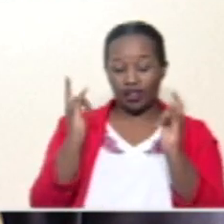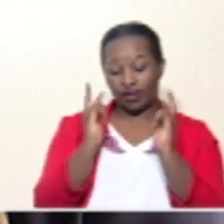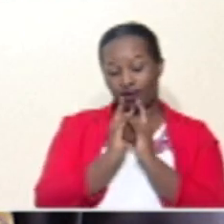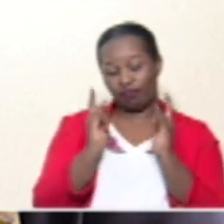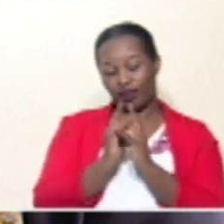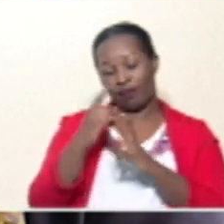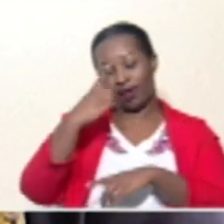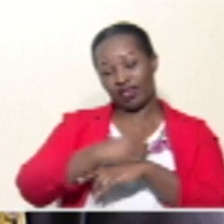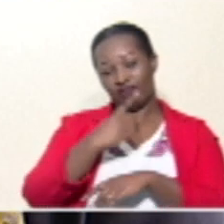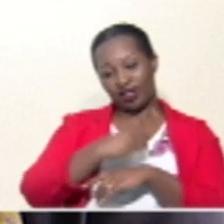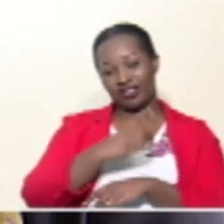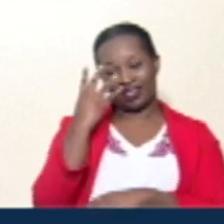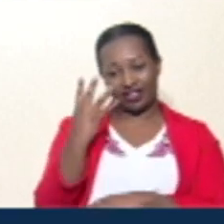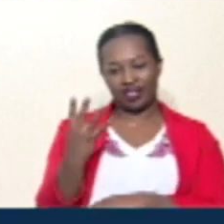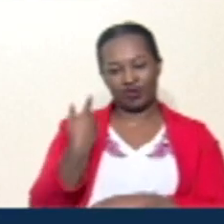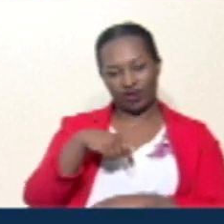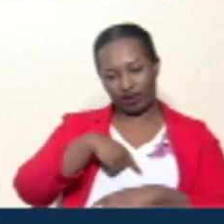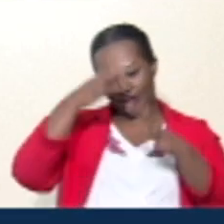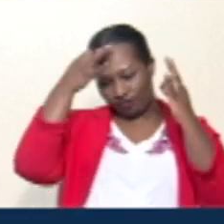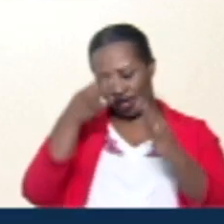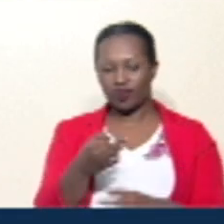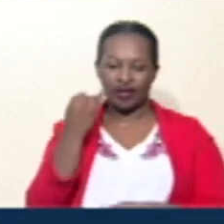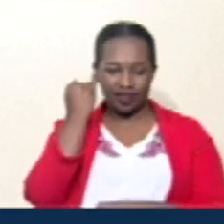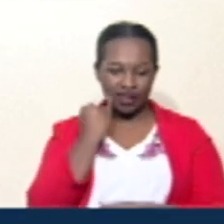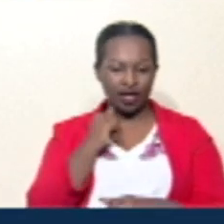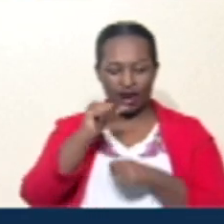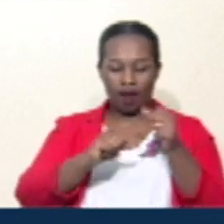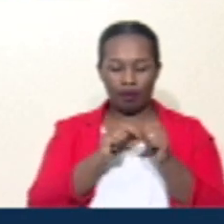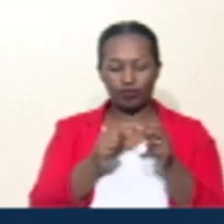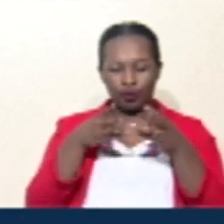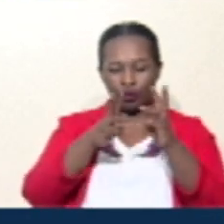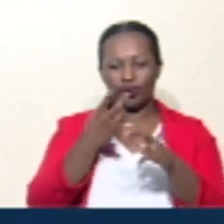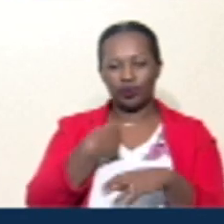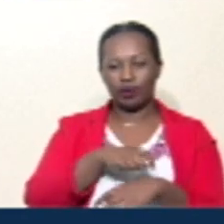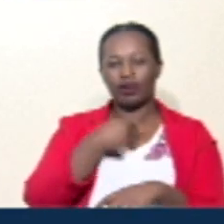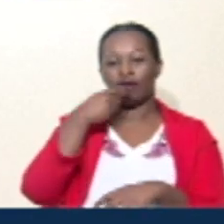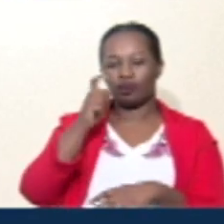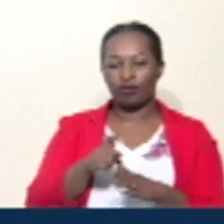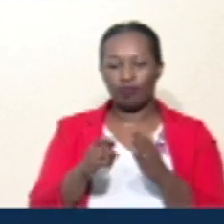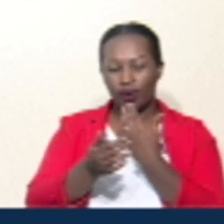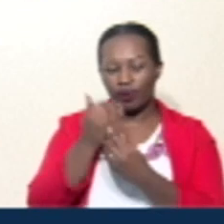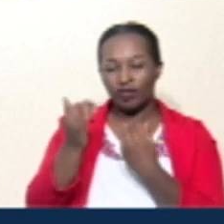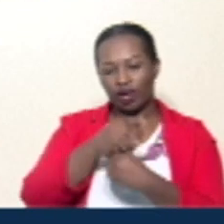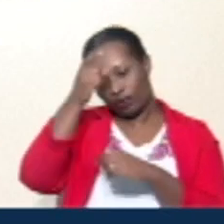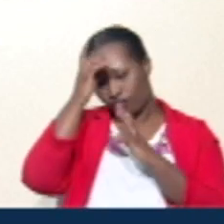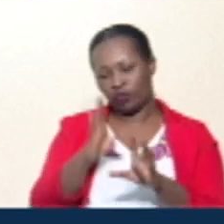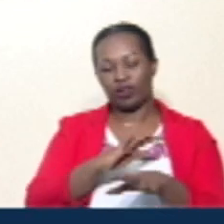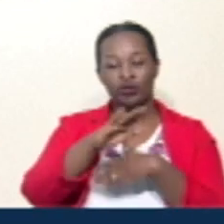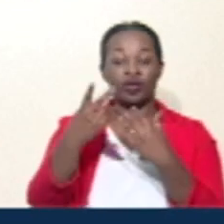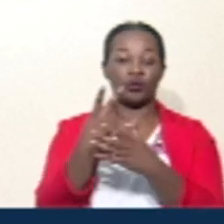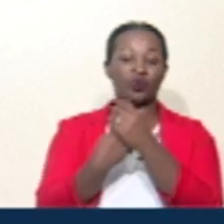ifatika cyane cyane ku bijyanye n'uburyo tugomba kwitaho umuturage dufatanije twembi. Ngira